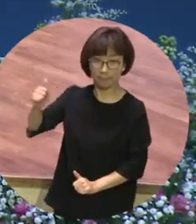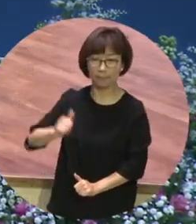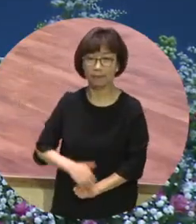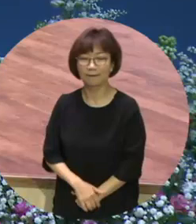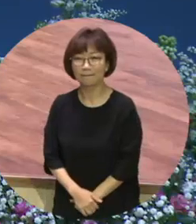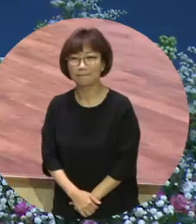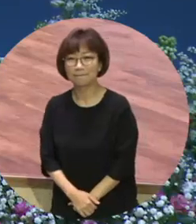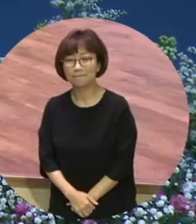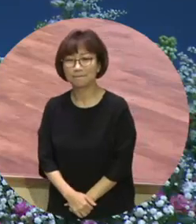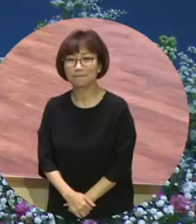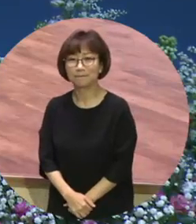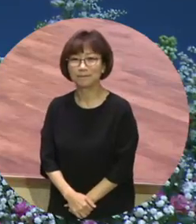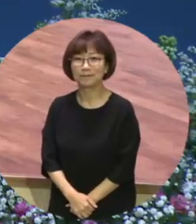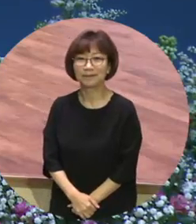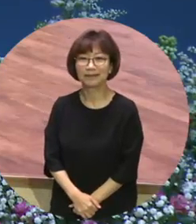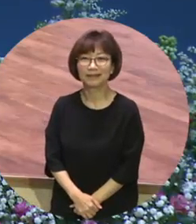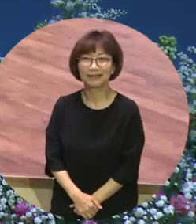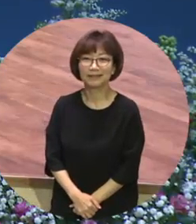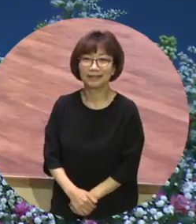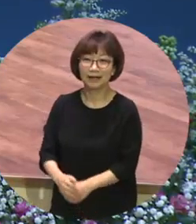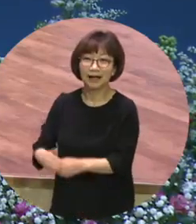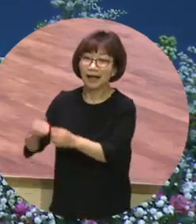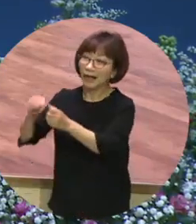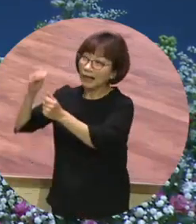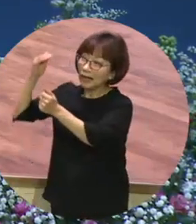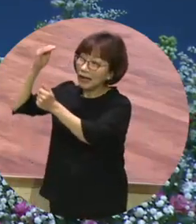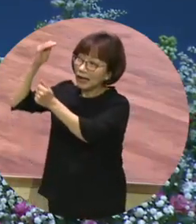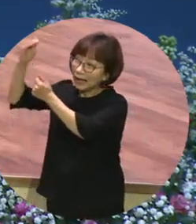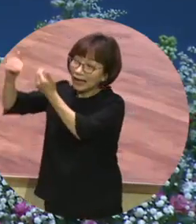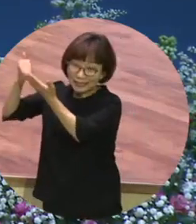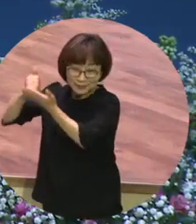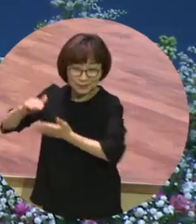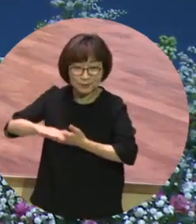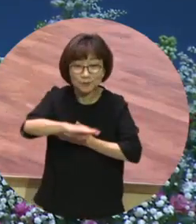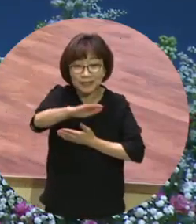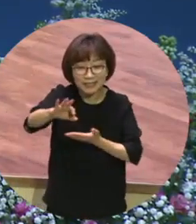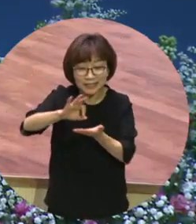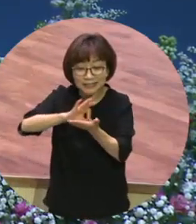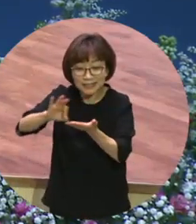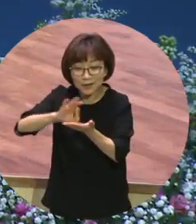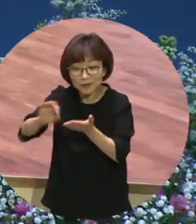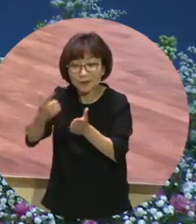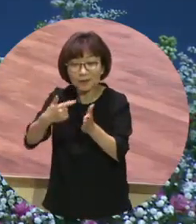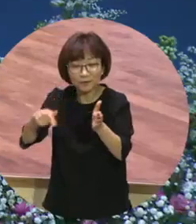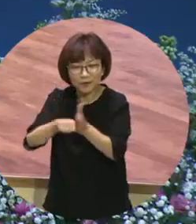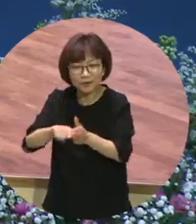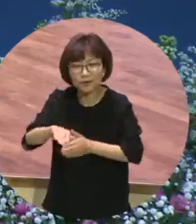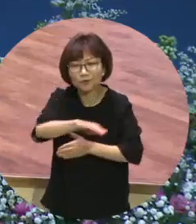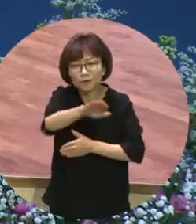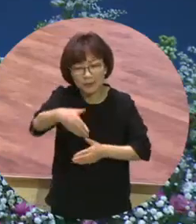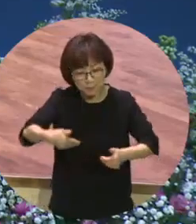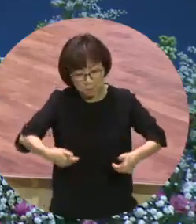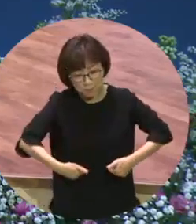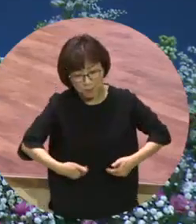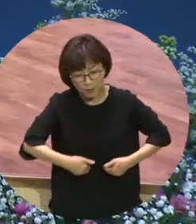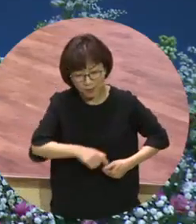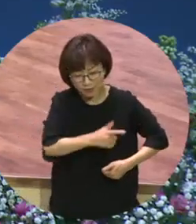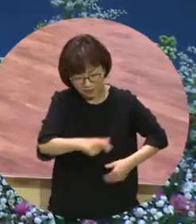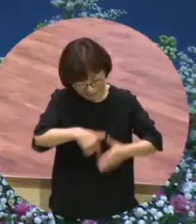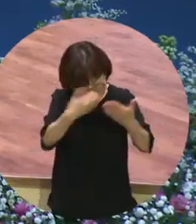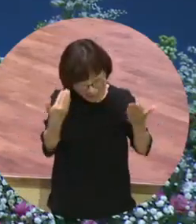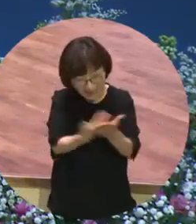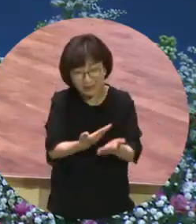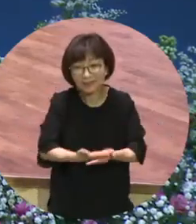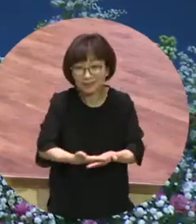위해서 우리의 모든 필요도 채워주신다는 겁니다. 예수님을 흥하게 하면 그 일을 하게